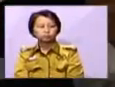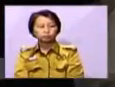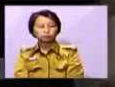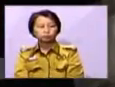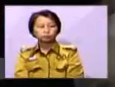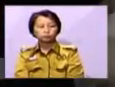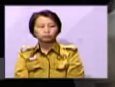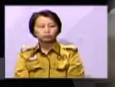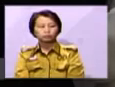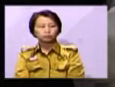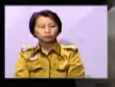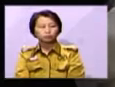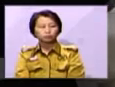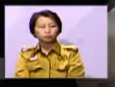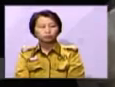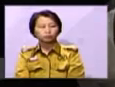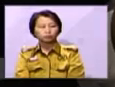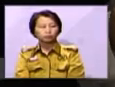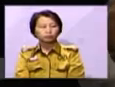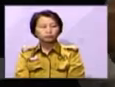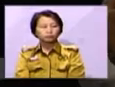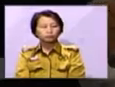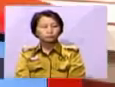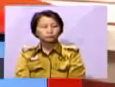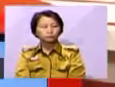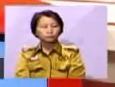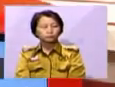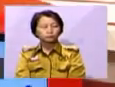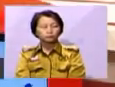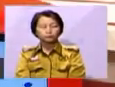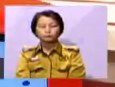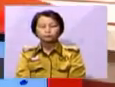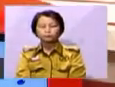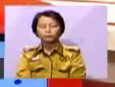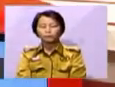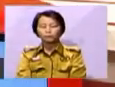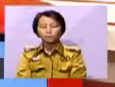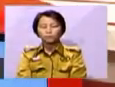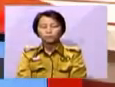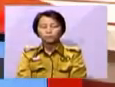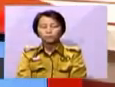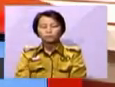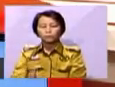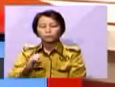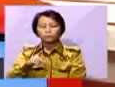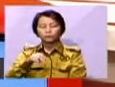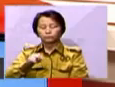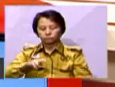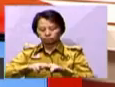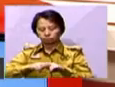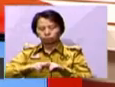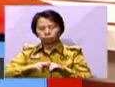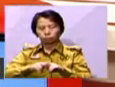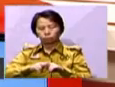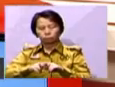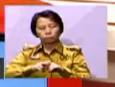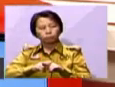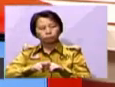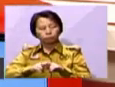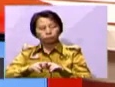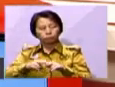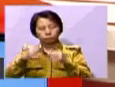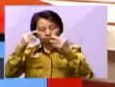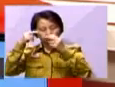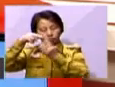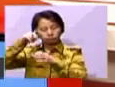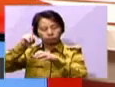Merdeka! Merdeka! Operasi Train Al-Masyair Al-Mugaddas